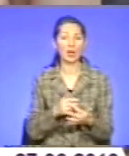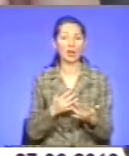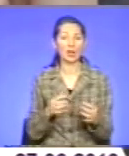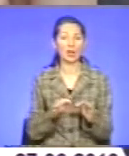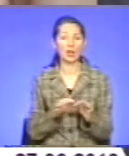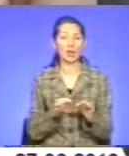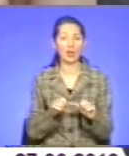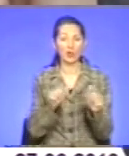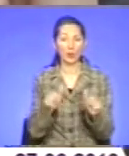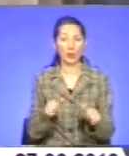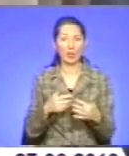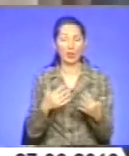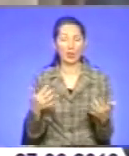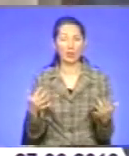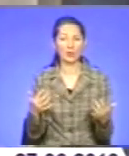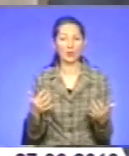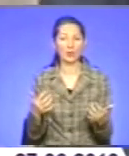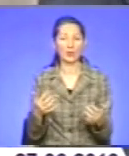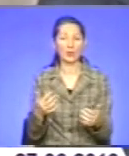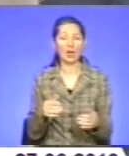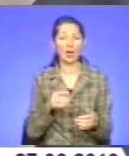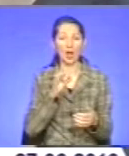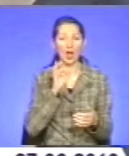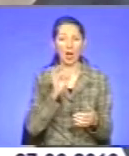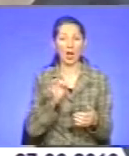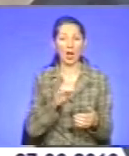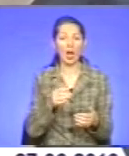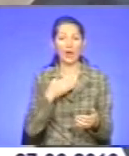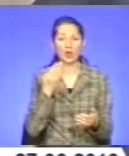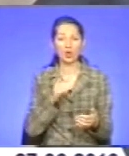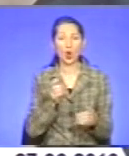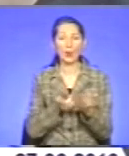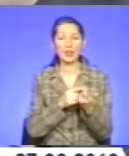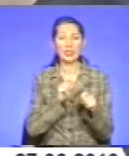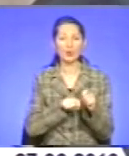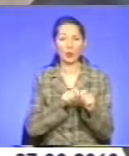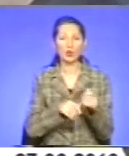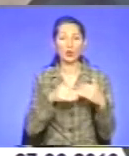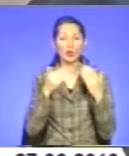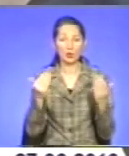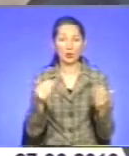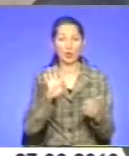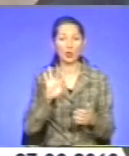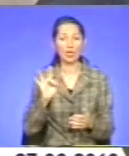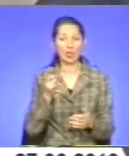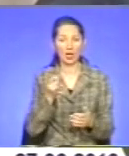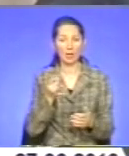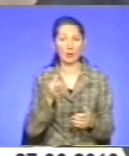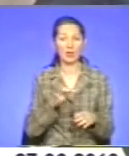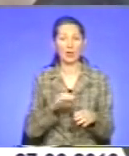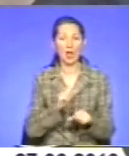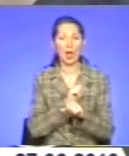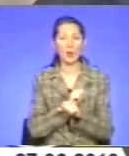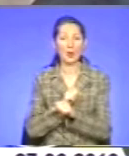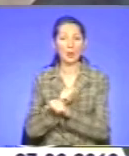інформації і інші. На що тут було наголошено у виступі, що кількість перевірок зросла у 4 рази, а припинення порушень